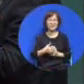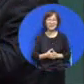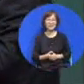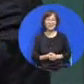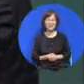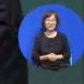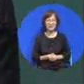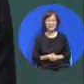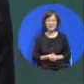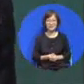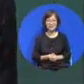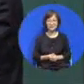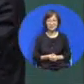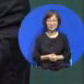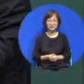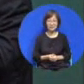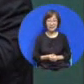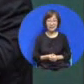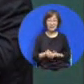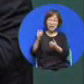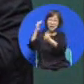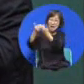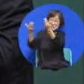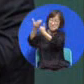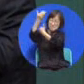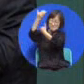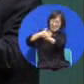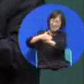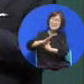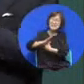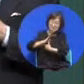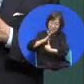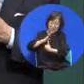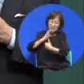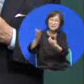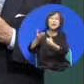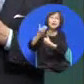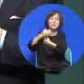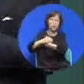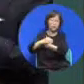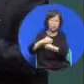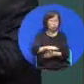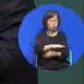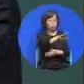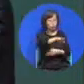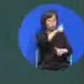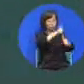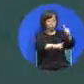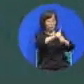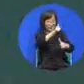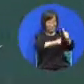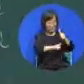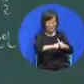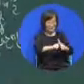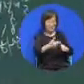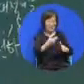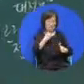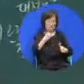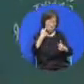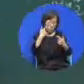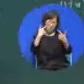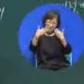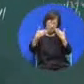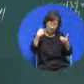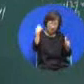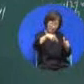this. 참된 사명. This is true devotion. 우리의 후대들에게 복음을 확실히